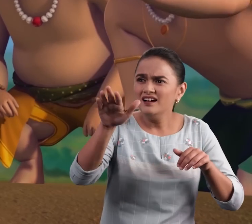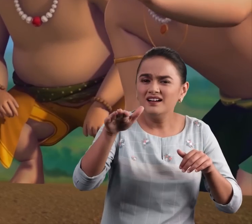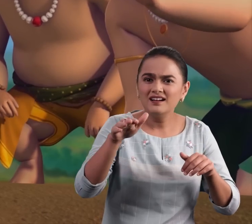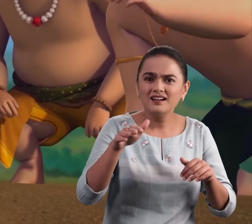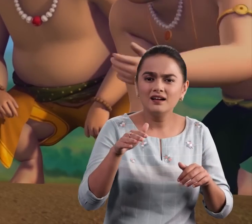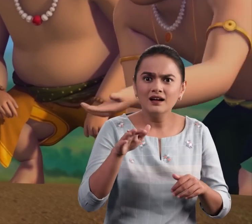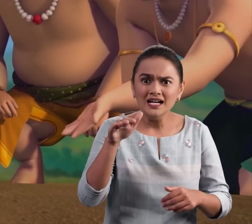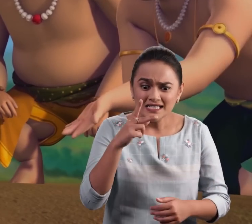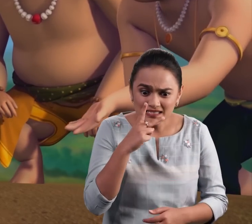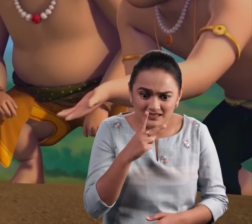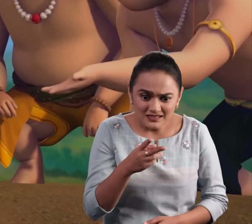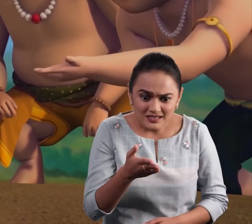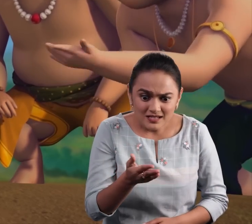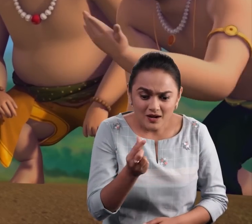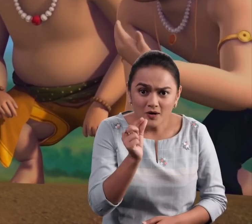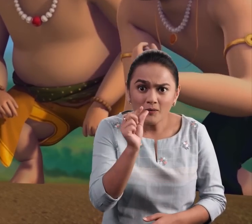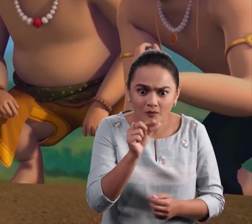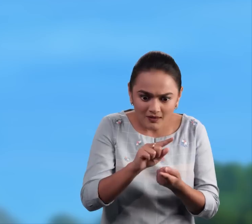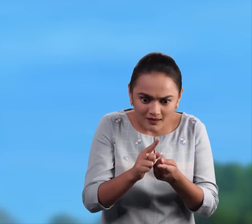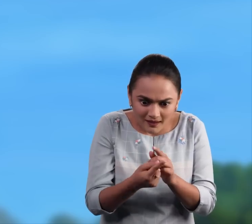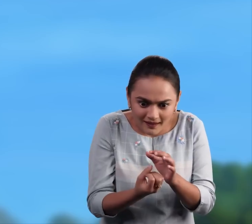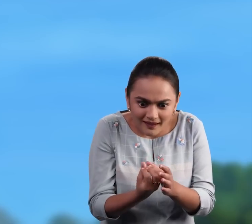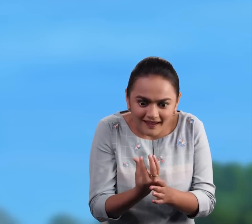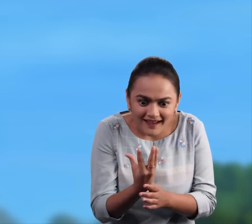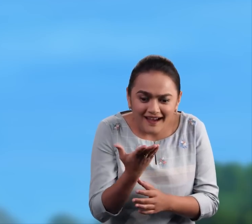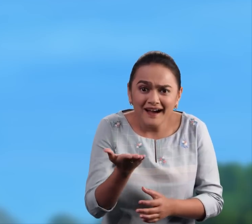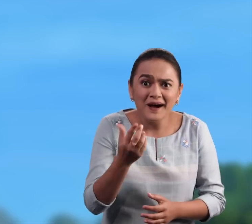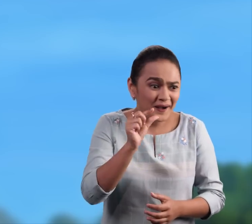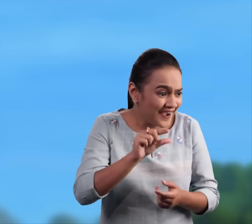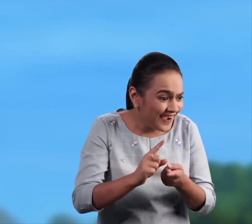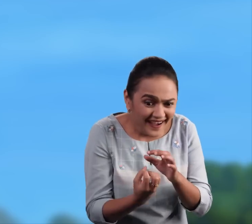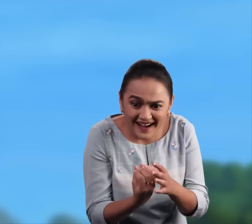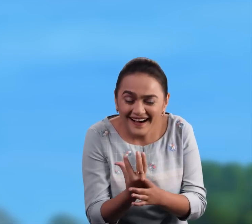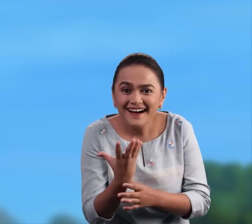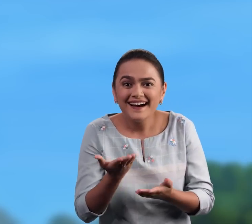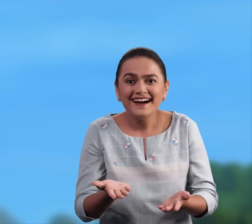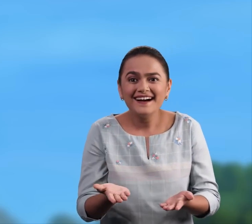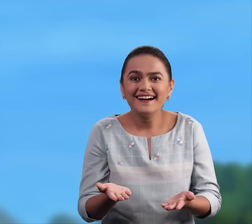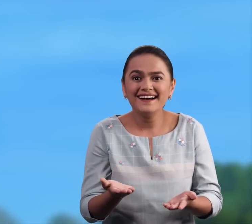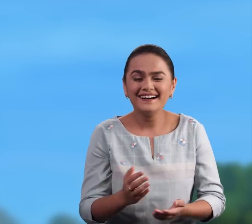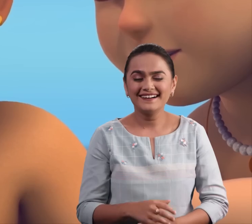कृष्णा, देखो, मोती अंकुरित होने लगे। मोती अंकुरित होने लगे।